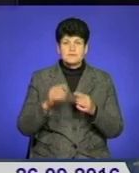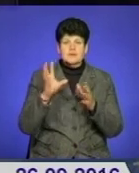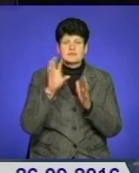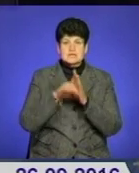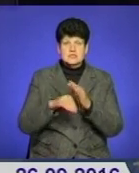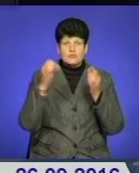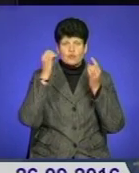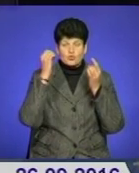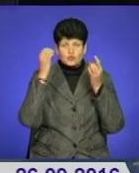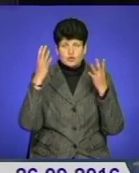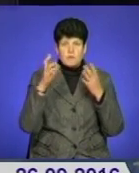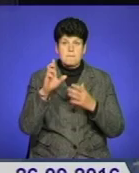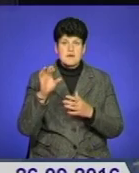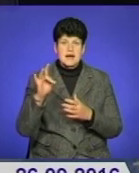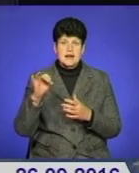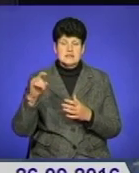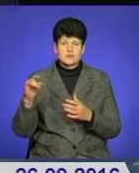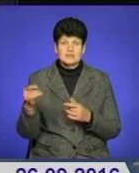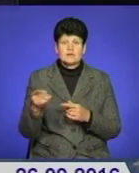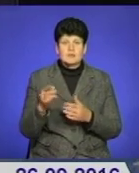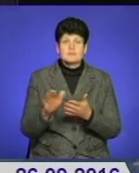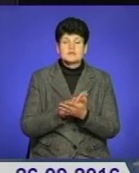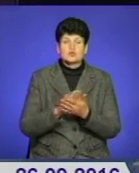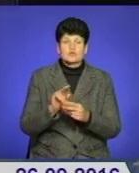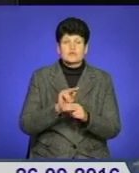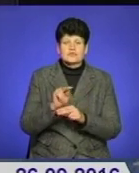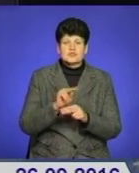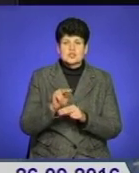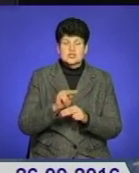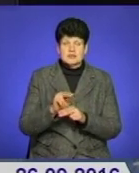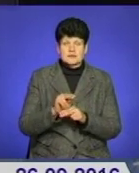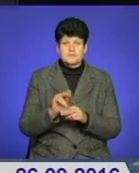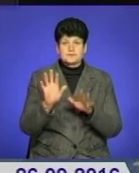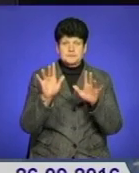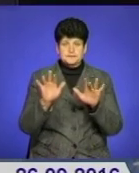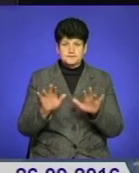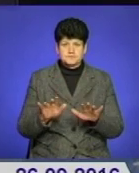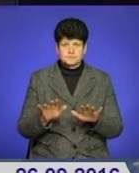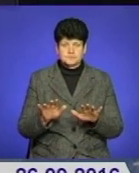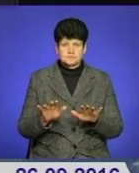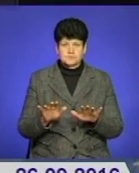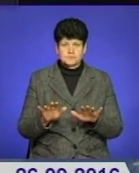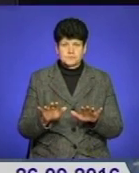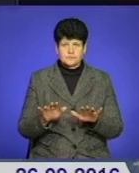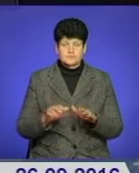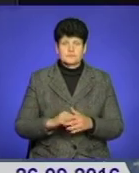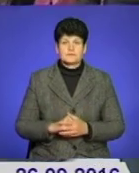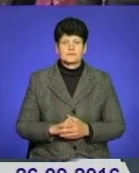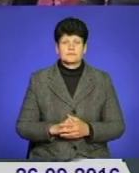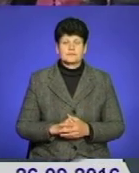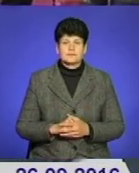базі «Медіалабу» у Березолі тернополян безкоштовно навчають азів IT-технологій та інновацій. Більше знає Марія